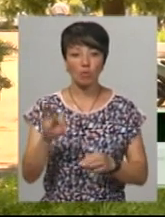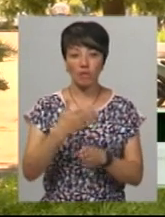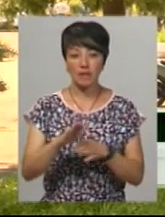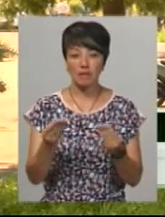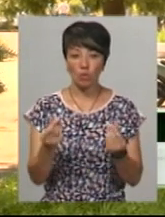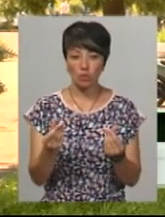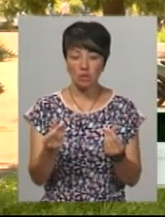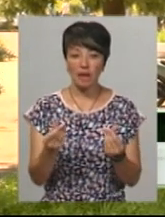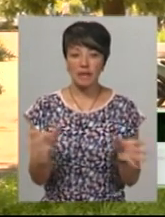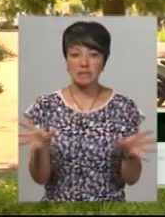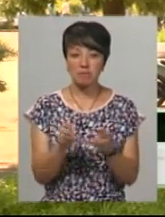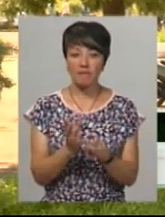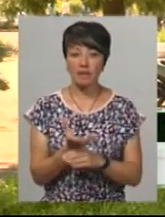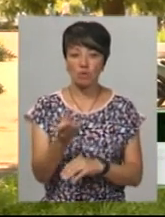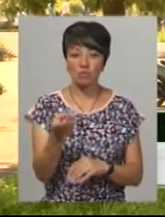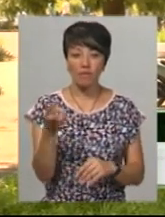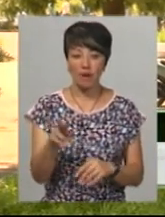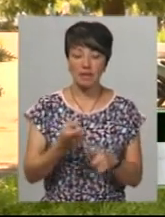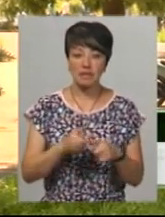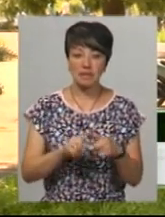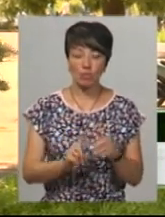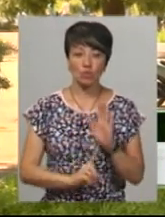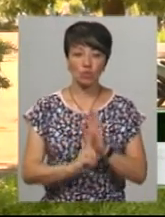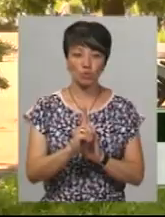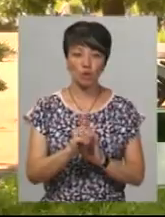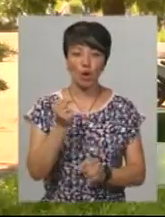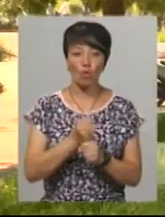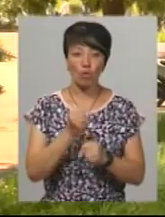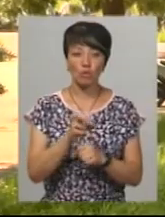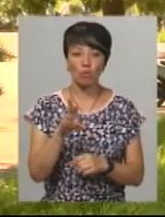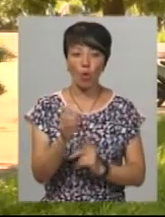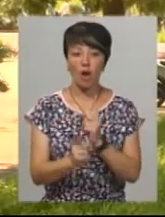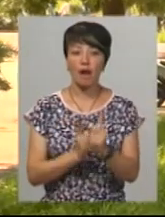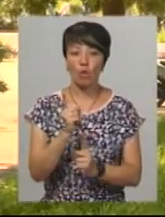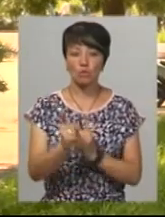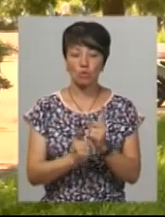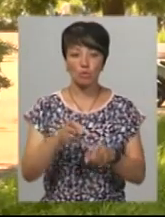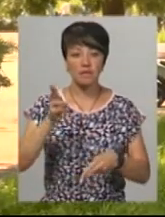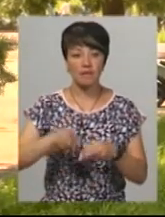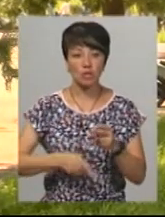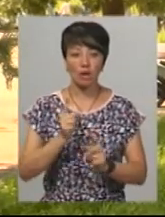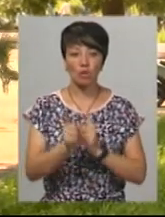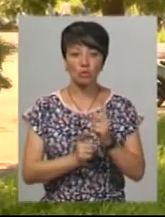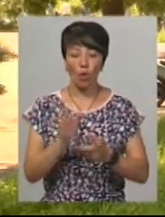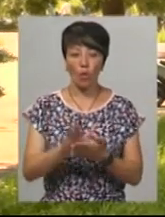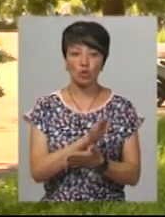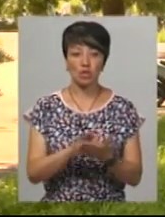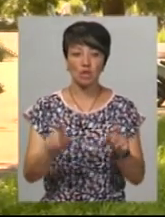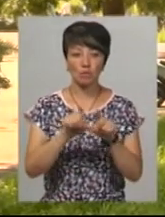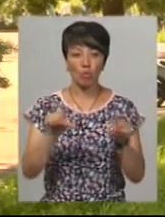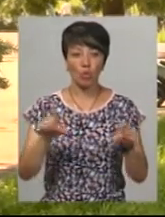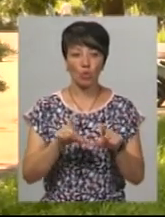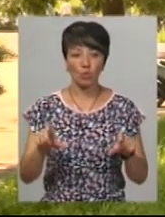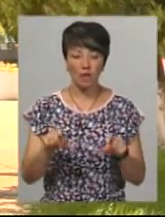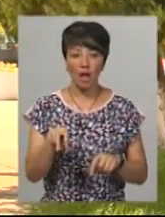на співфінансування, після чого почнуться роботи по завершенню реконструкції очисних споруд в